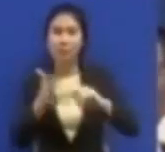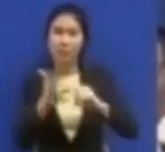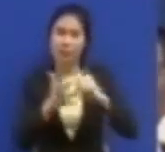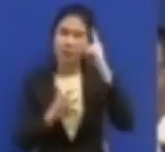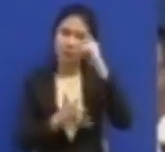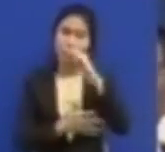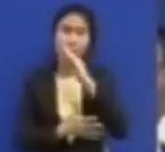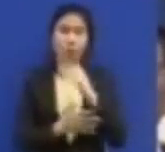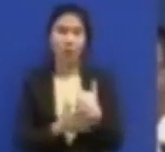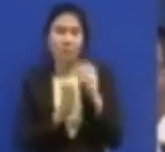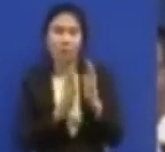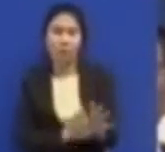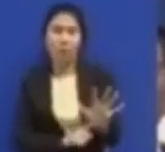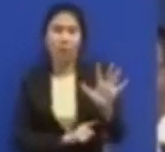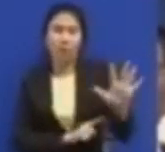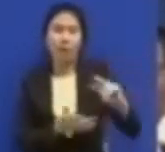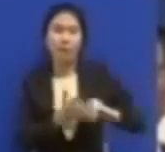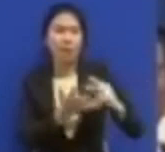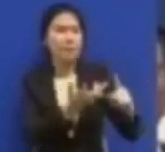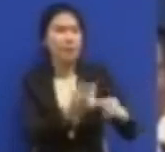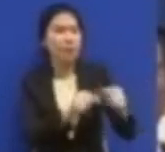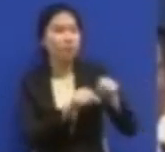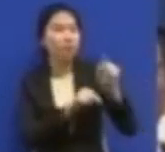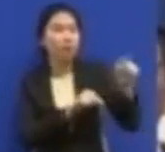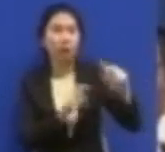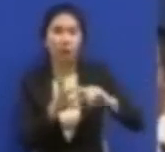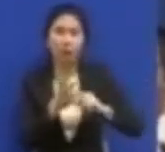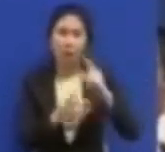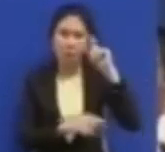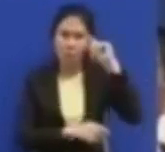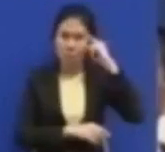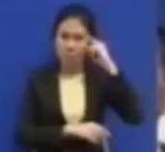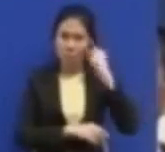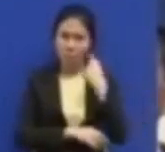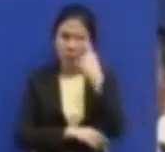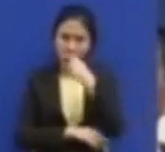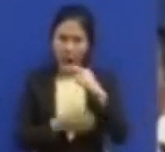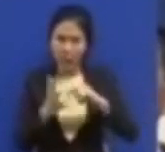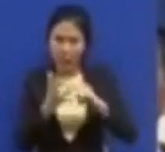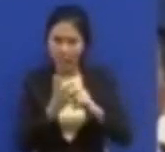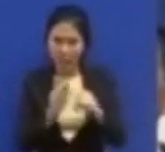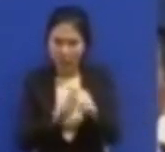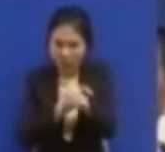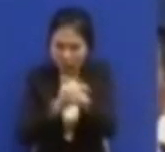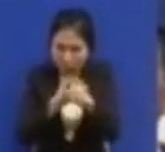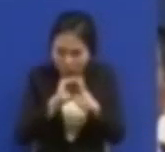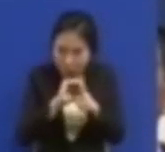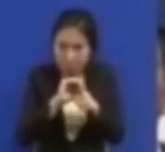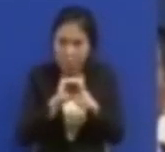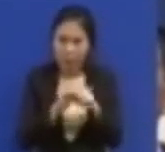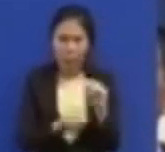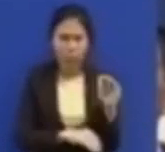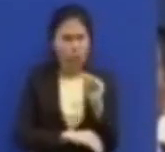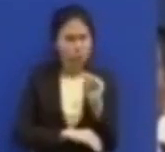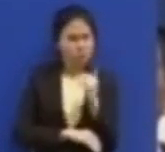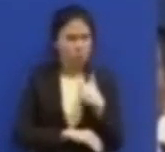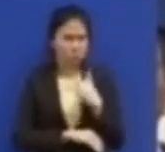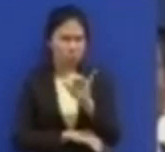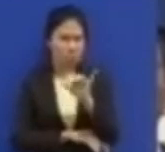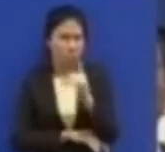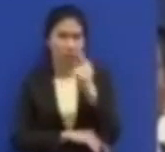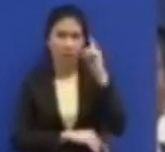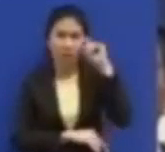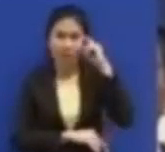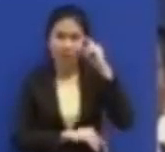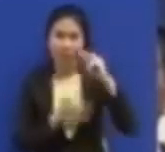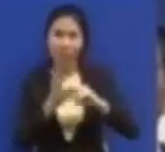า5คนเขียนใส่กระดาษแล้วก็ไปนับตรงนู้นไม่รู้ด้วยว่าใครเป็นงูเห่าหรืออนาคอนดาท่านประธานครับมันก็เลยผ่าน